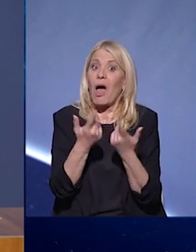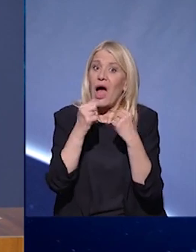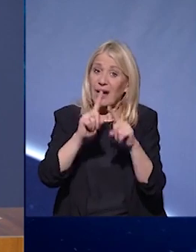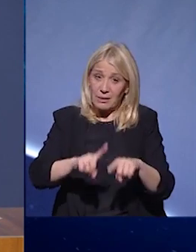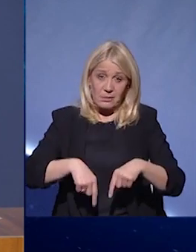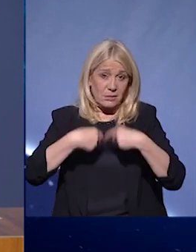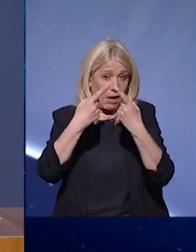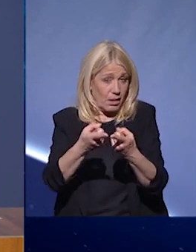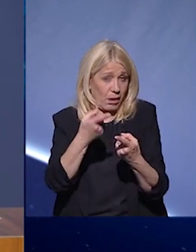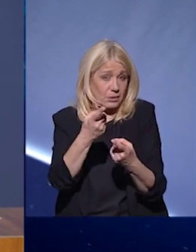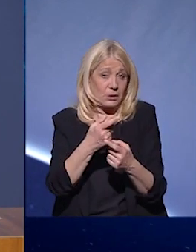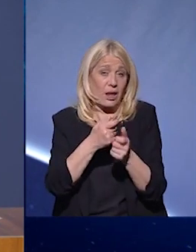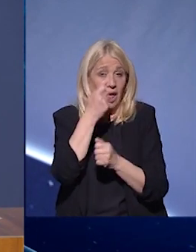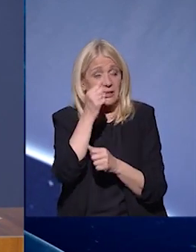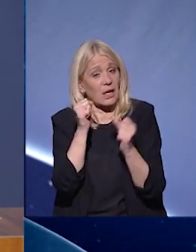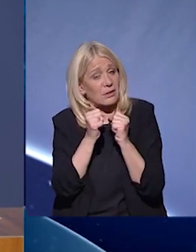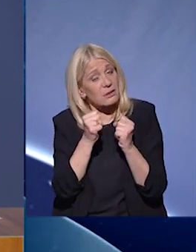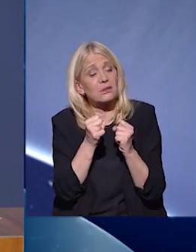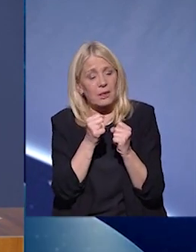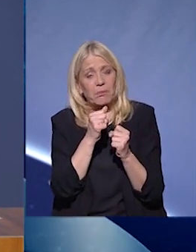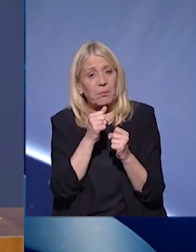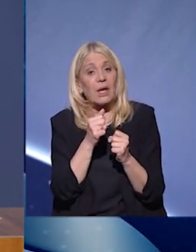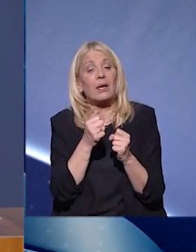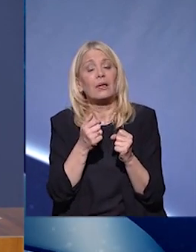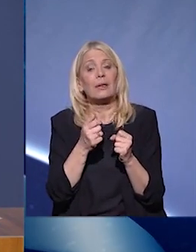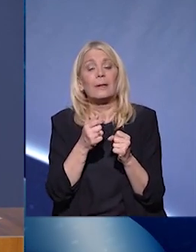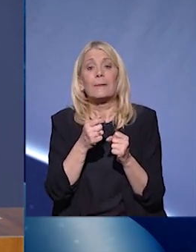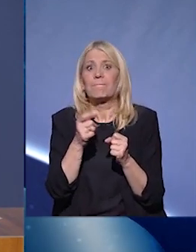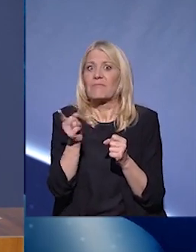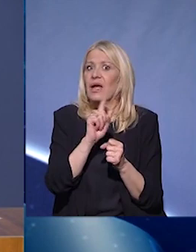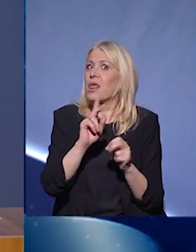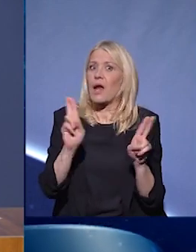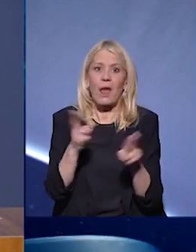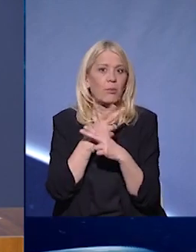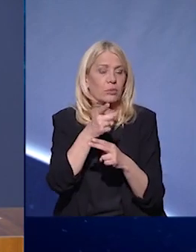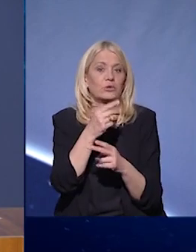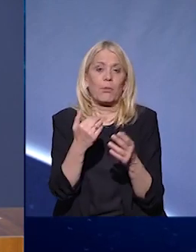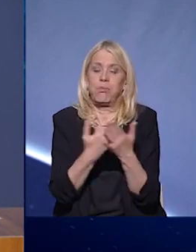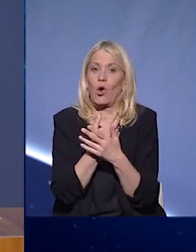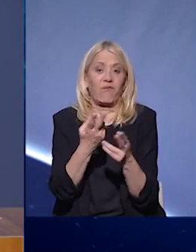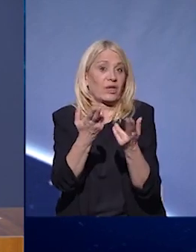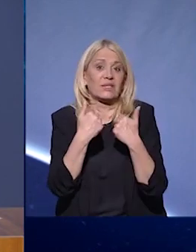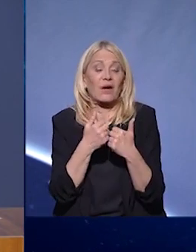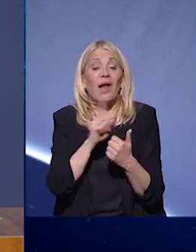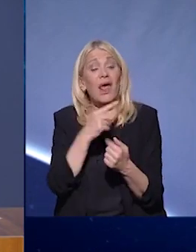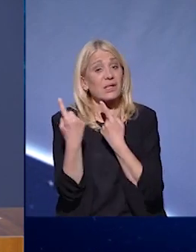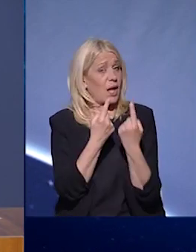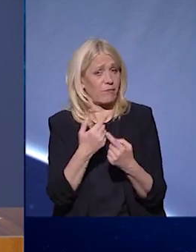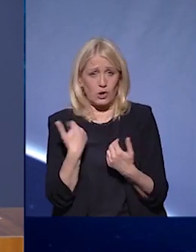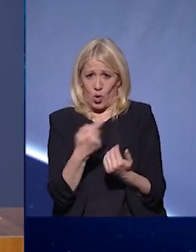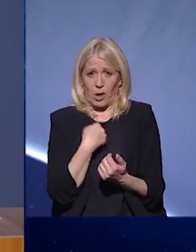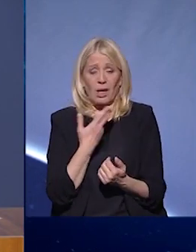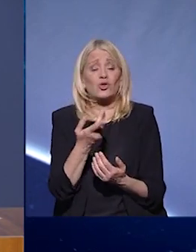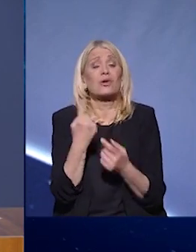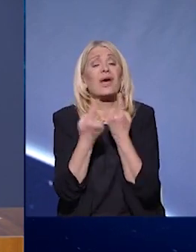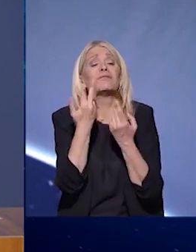sledećoj sezoni, znači sledećoj zime, nije nemoguće, to zavisi sad, ne zavisi od nas više, zavisi od